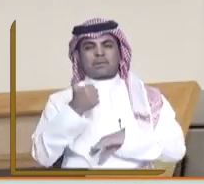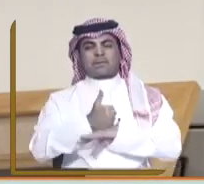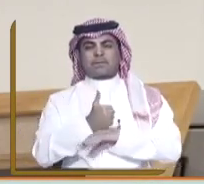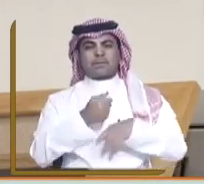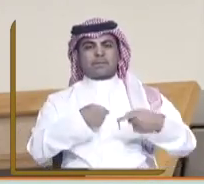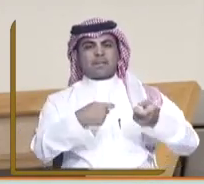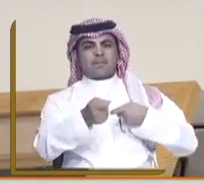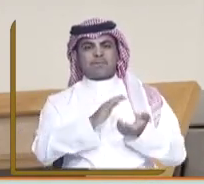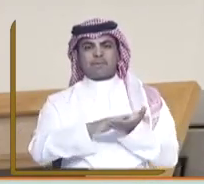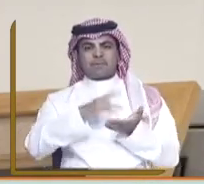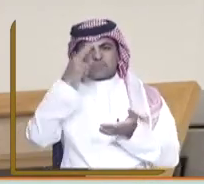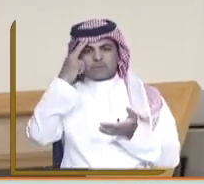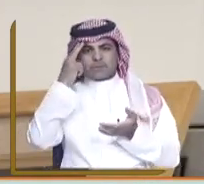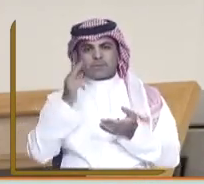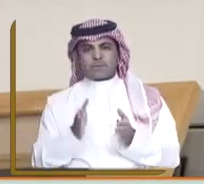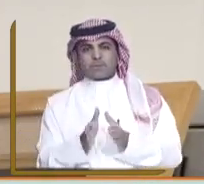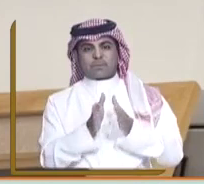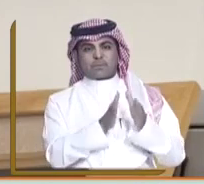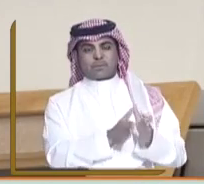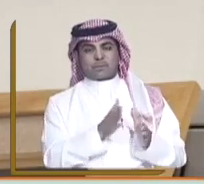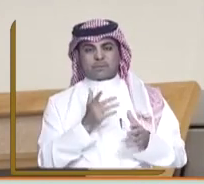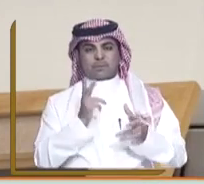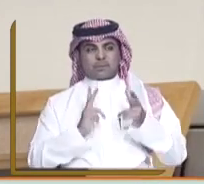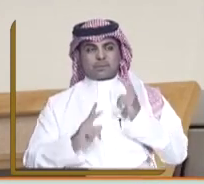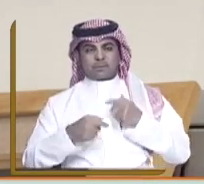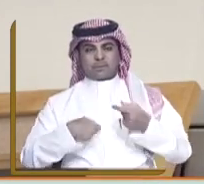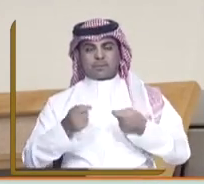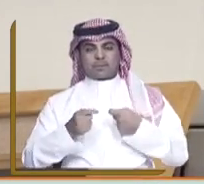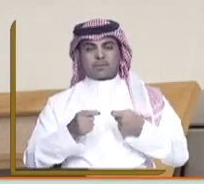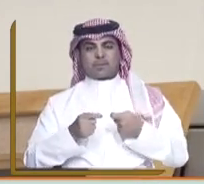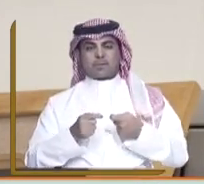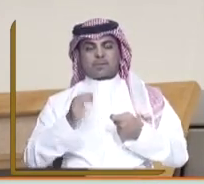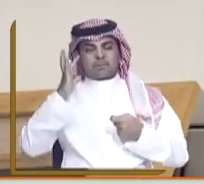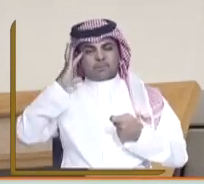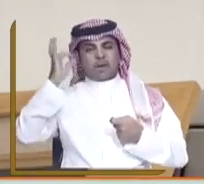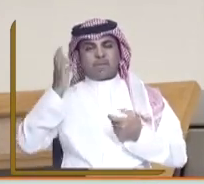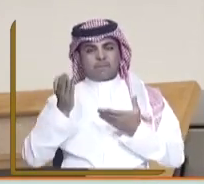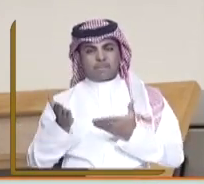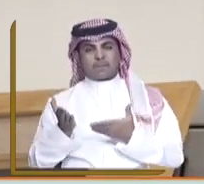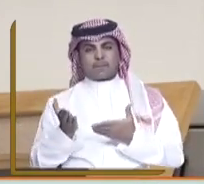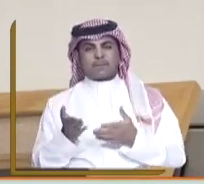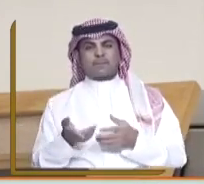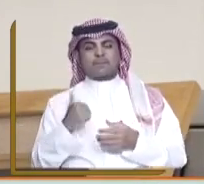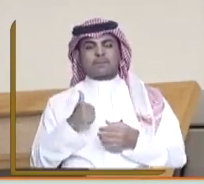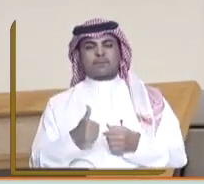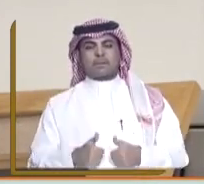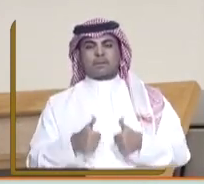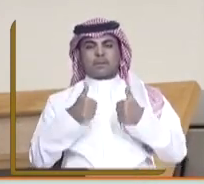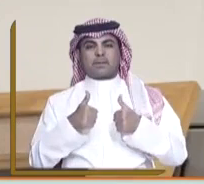للاستثمار وايضا اصبح لدى المستثمر الاجنبي قناعه وايضا اصبح